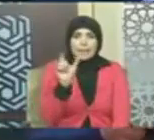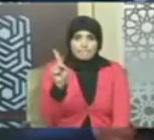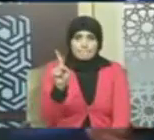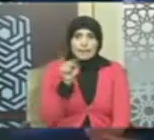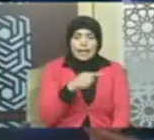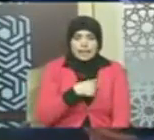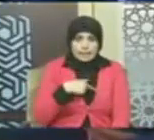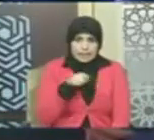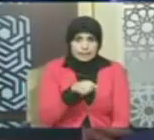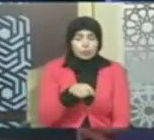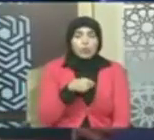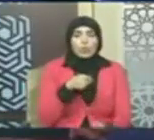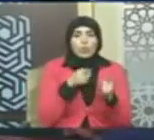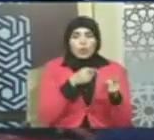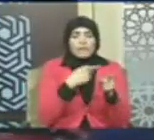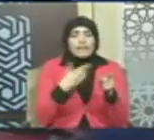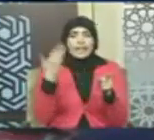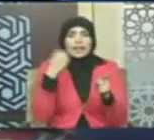فكان النبي صلى الله عليه وسلم يقول له: